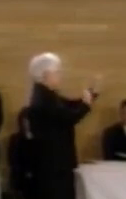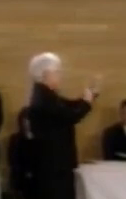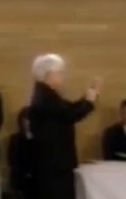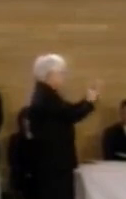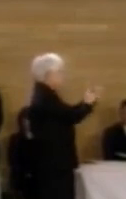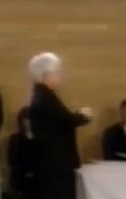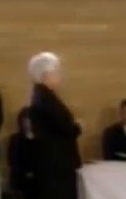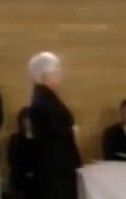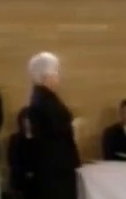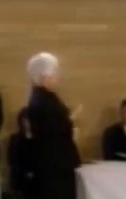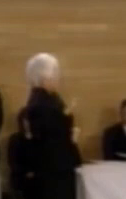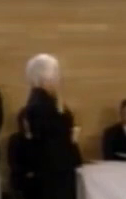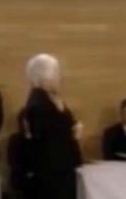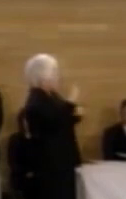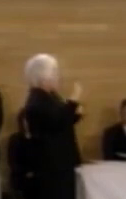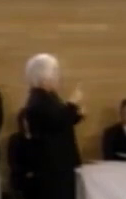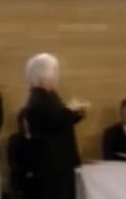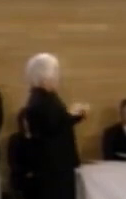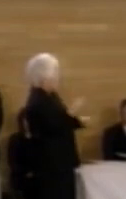あの日見た